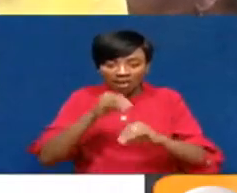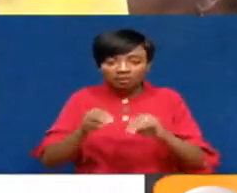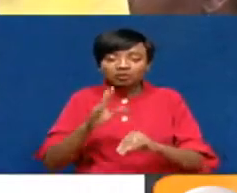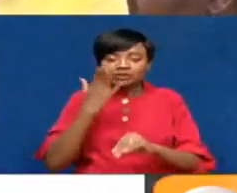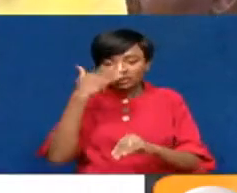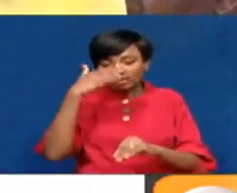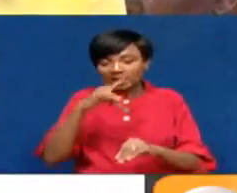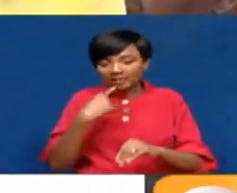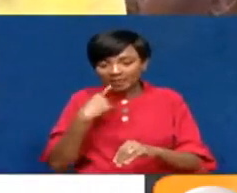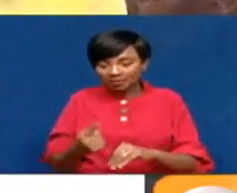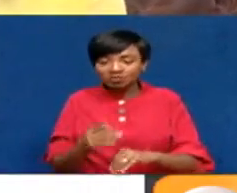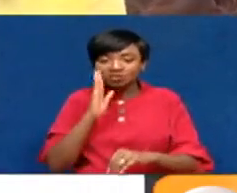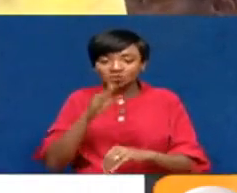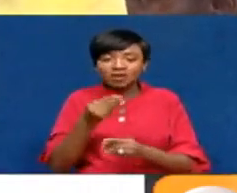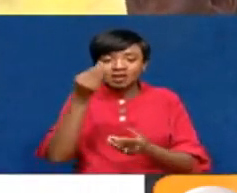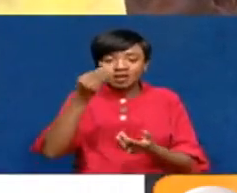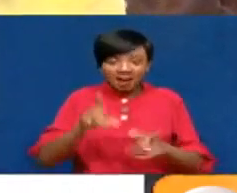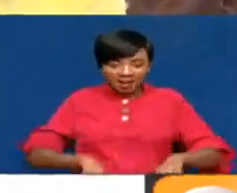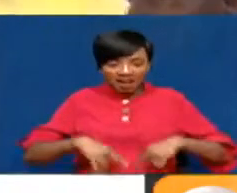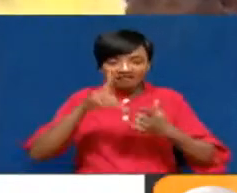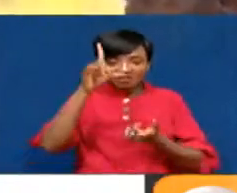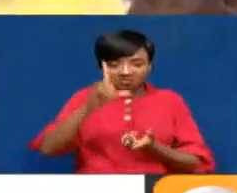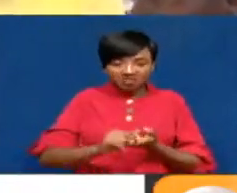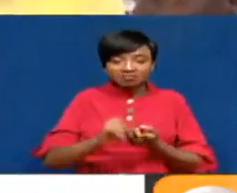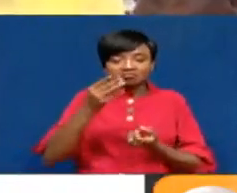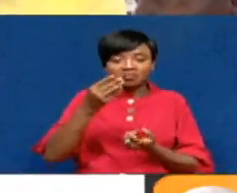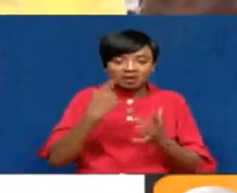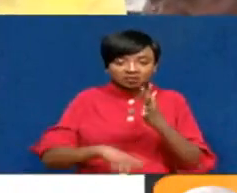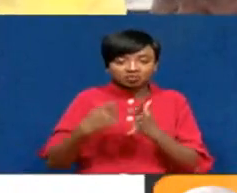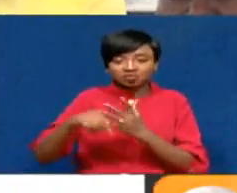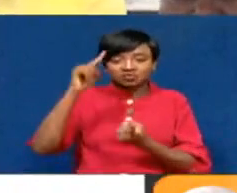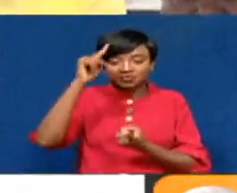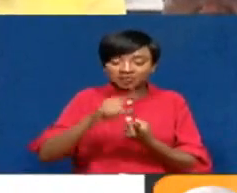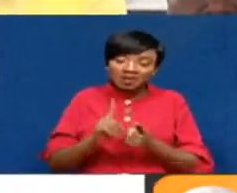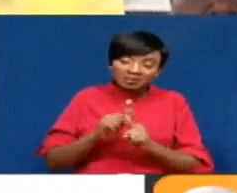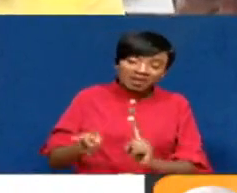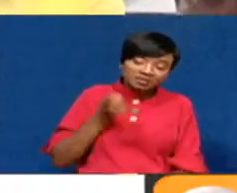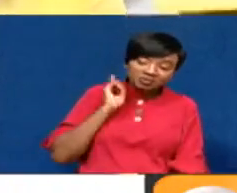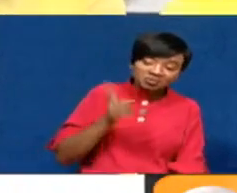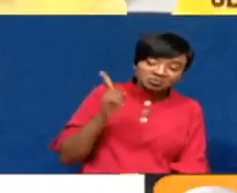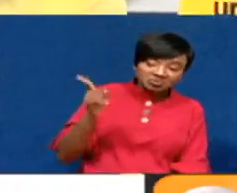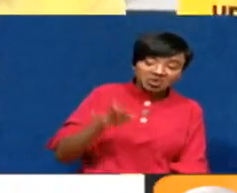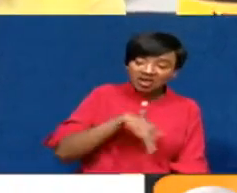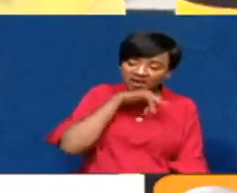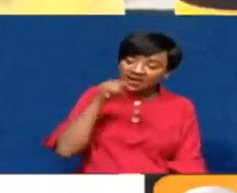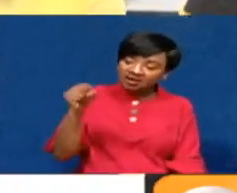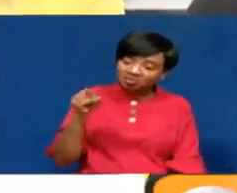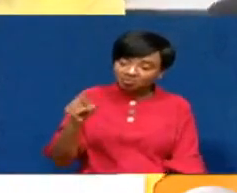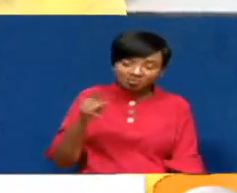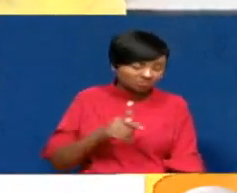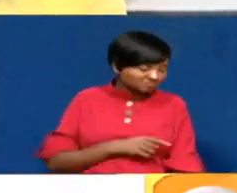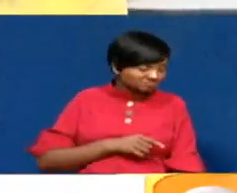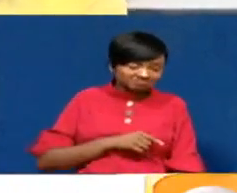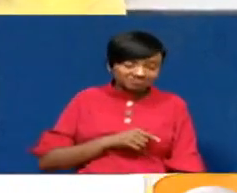na chakula. You, Mr. Raila Odinga, you are in fact the de facto co-president of